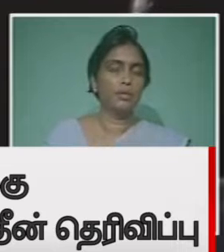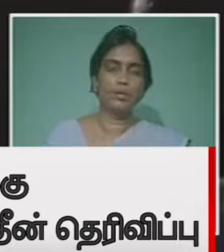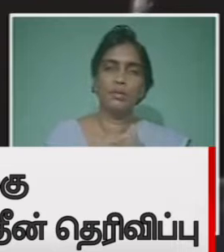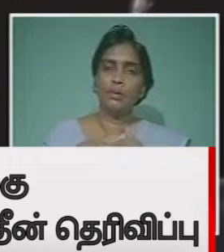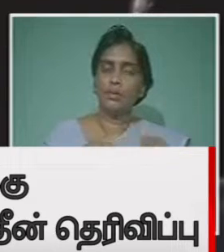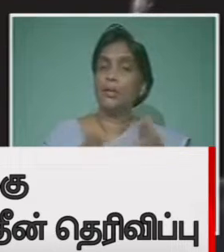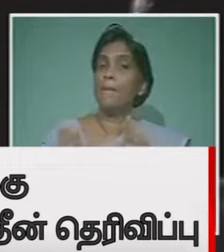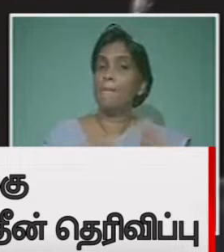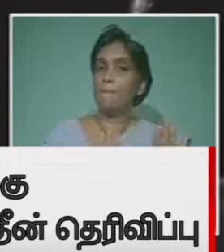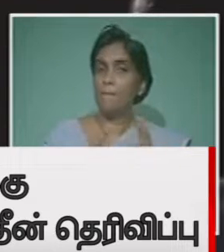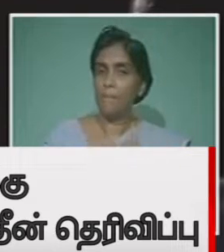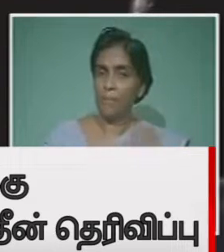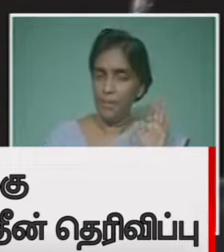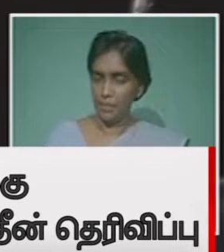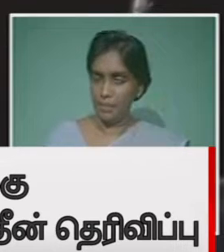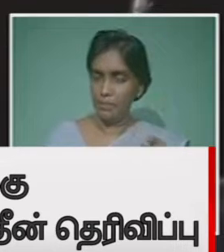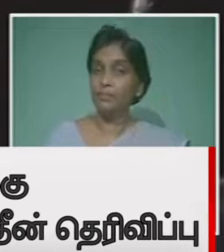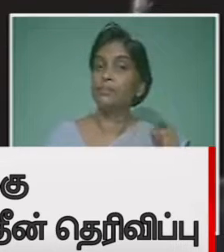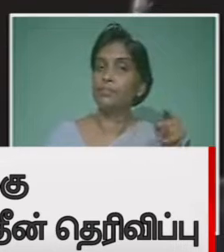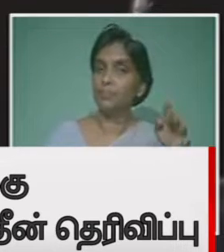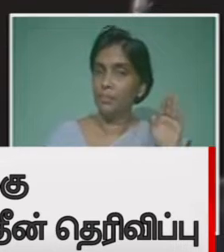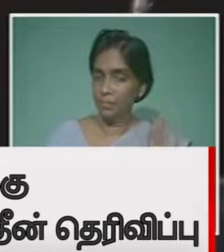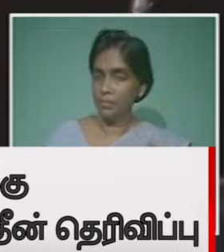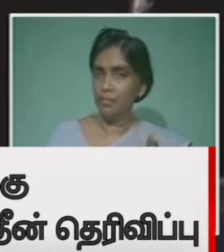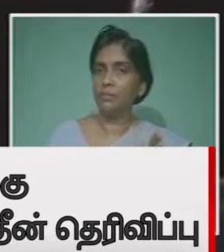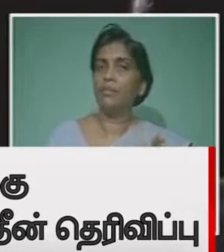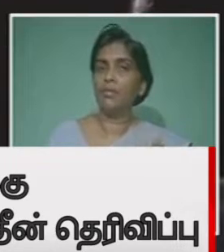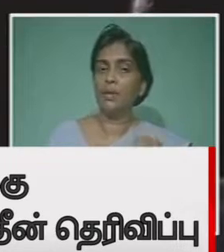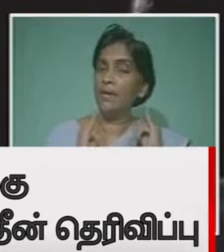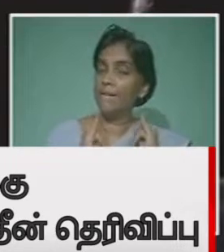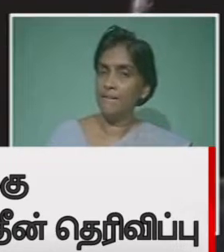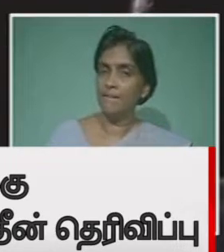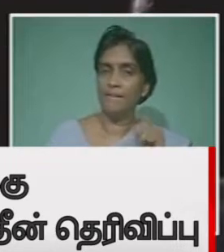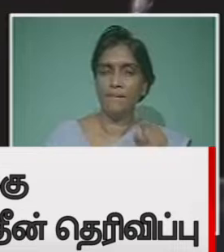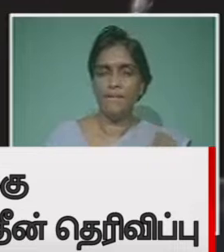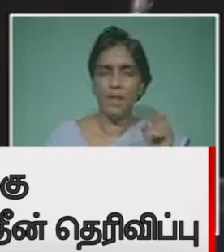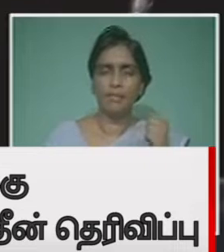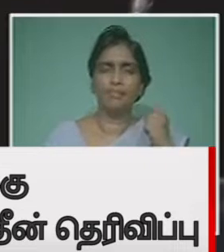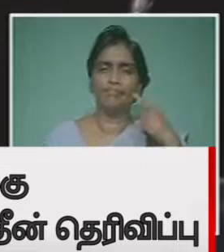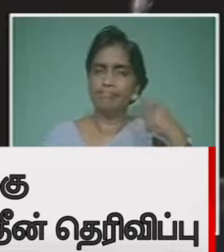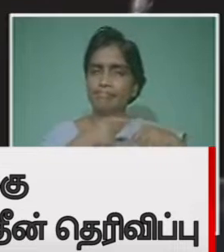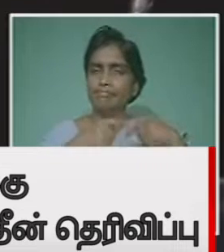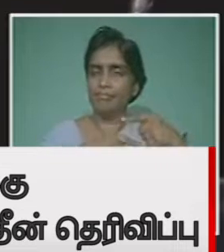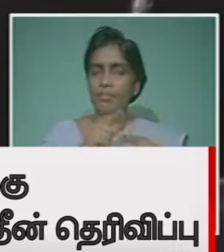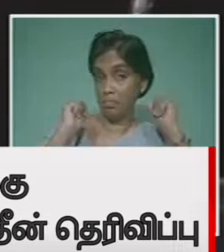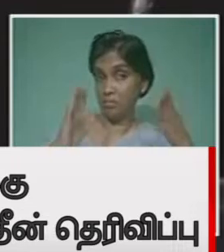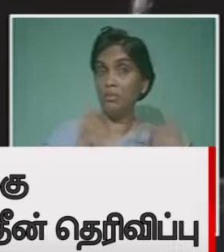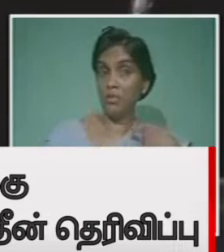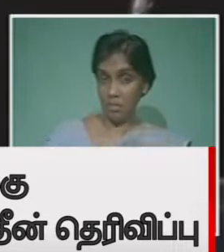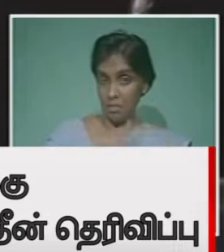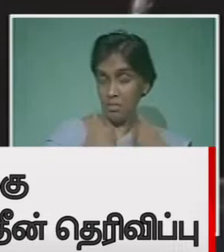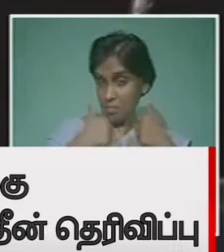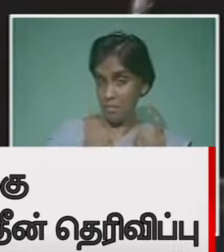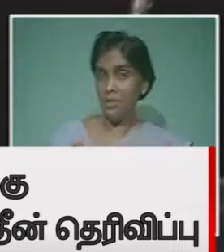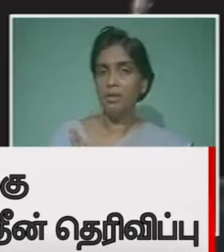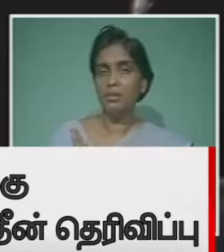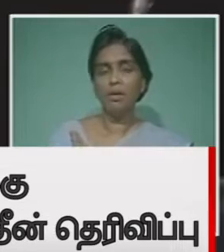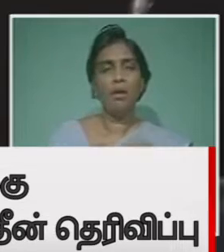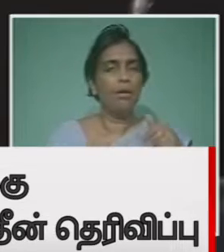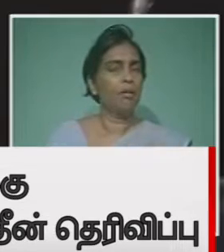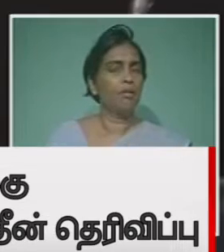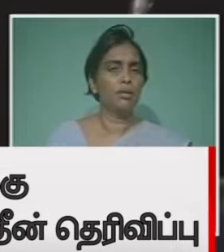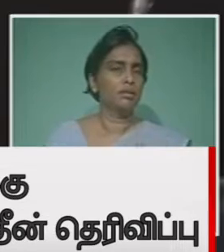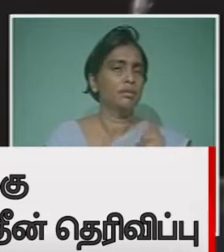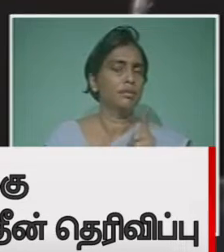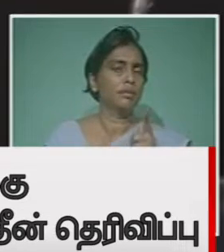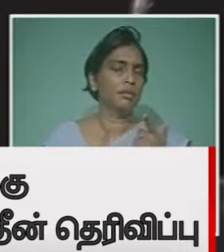மற்றும் பாடசாலை மாணவர்களின் போசாக்கு குறைபாடு மற்றும் கல்வி நிலை தொடர்பிலும் இதன் போது கருத்து தெரிவித்தார். கல்வியலாளர்களை கொண்ட